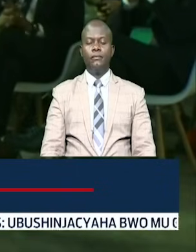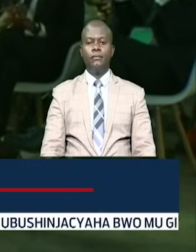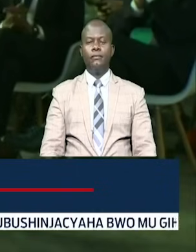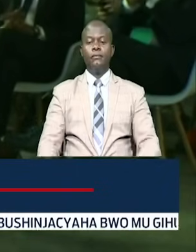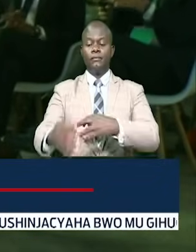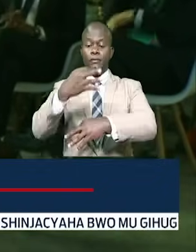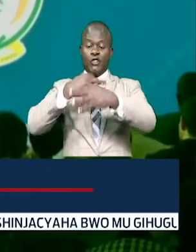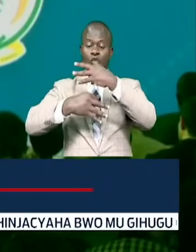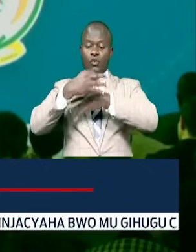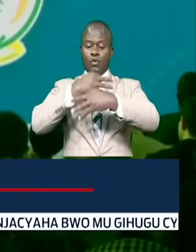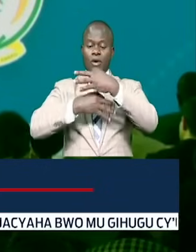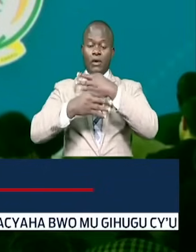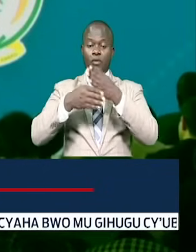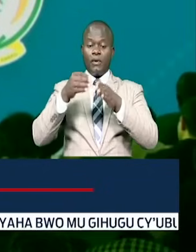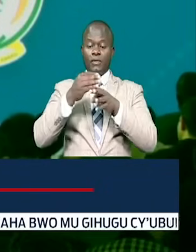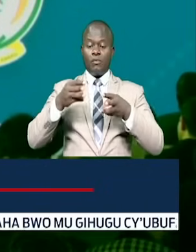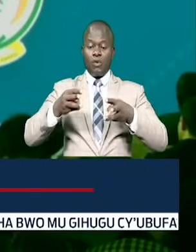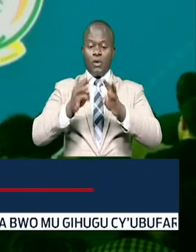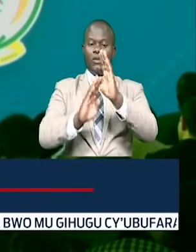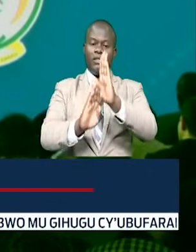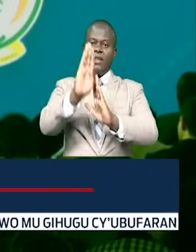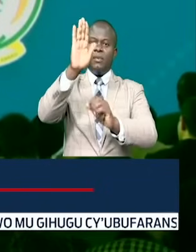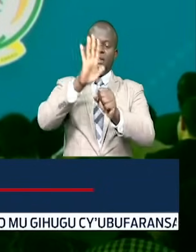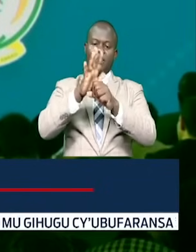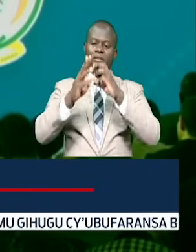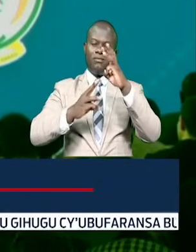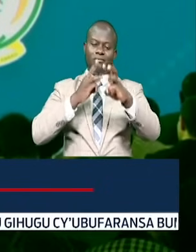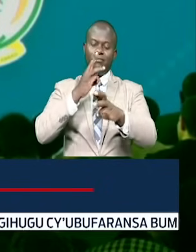Uru ruganda rwubatse mu buryo ruri muziteye imbere cyane ku isi.